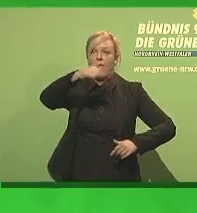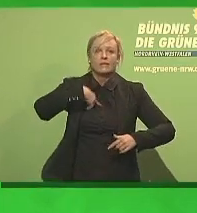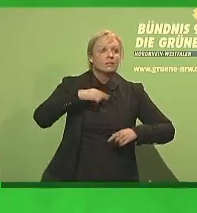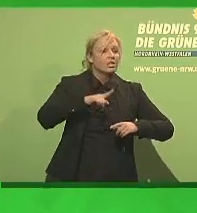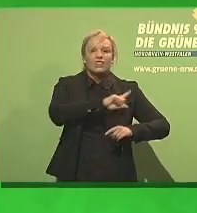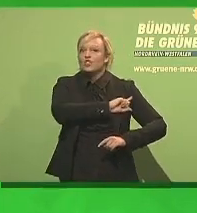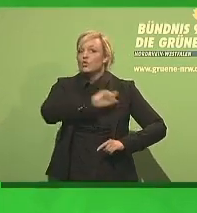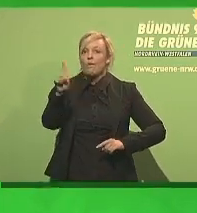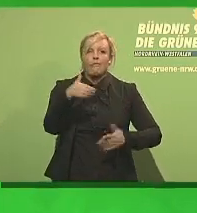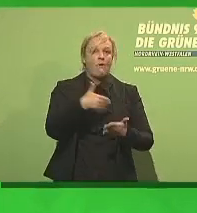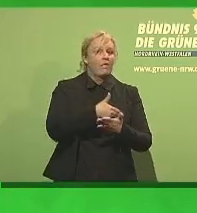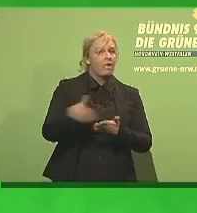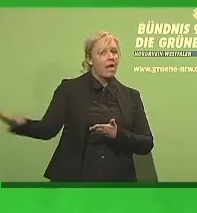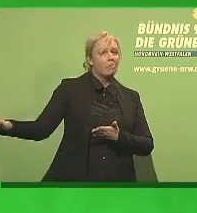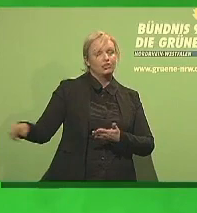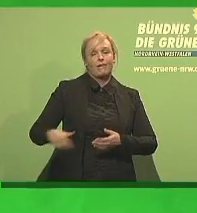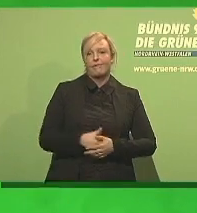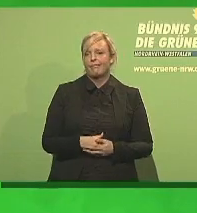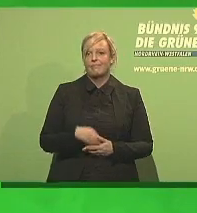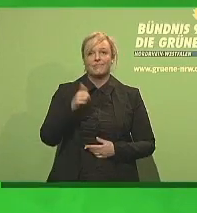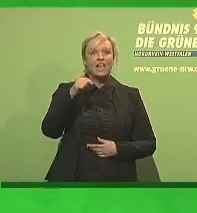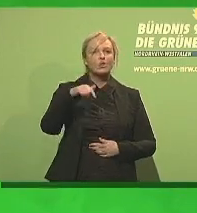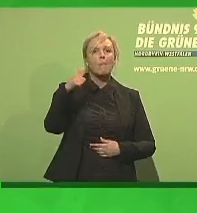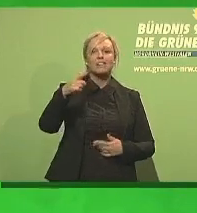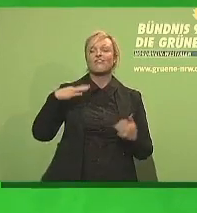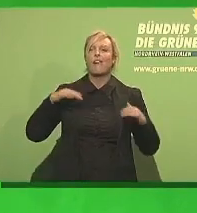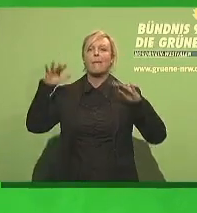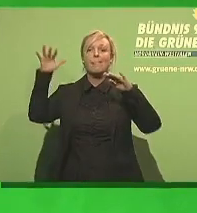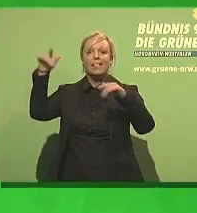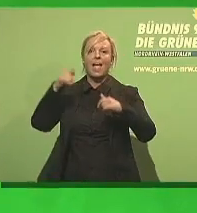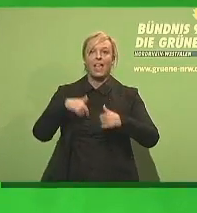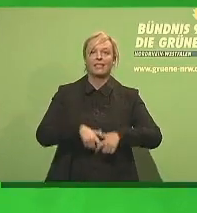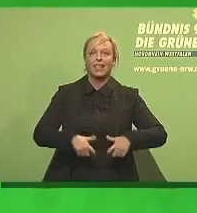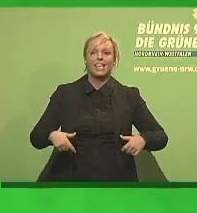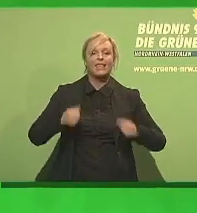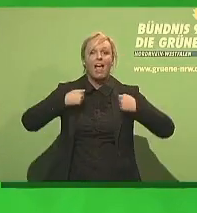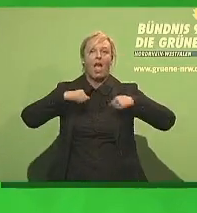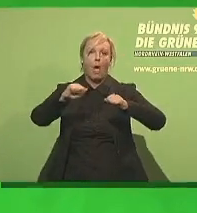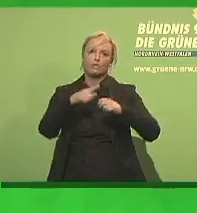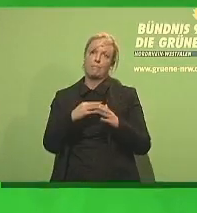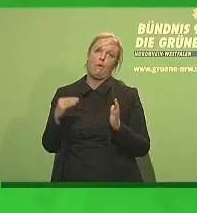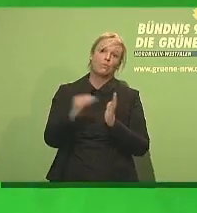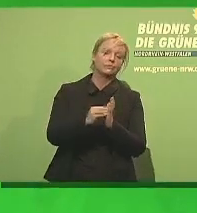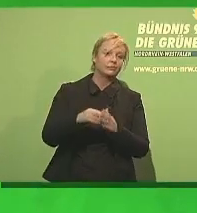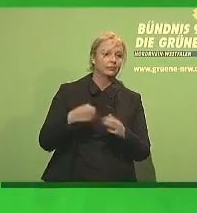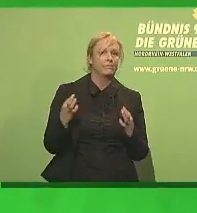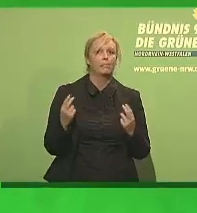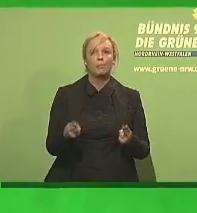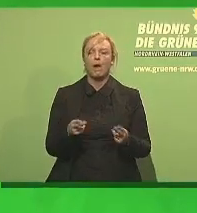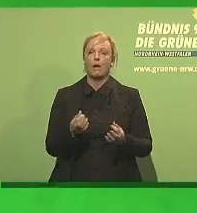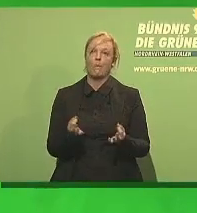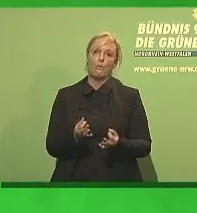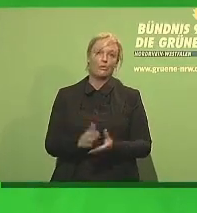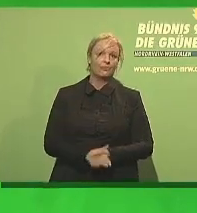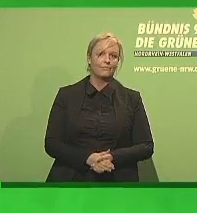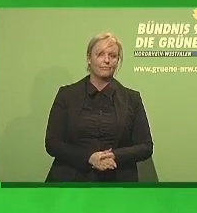wir sofort wieder abschaffen und die 1,2 Milliarden in den Kita-Ausbau stecken.